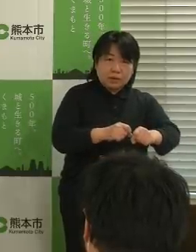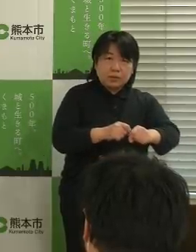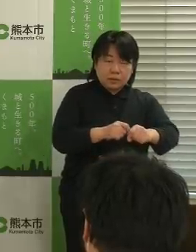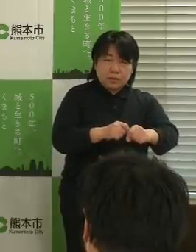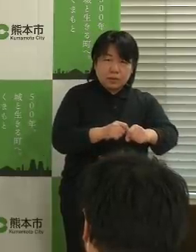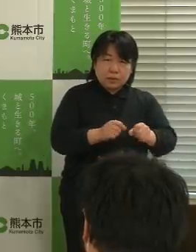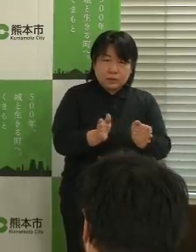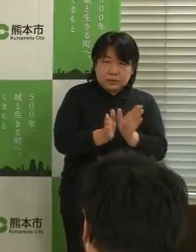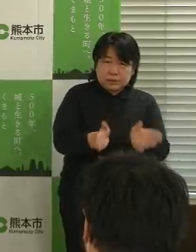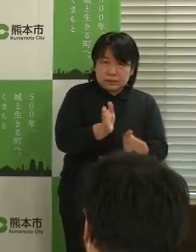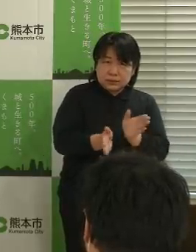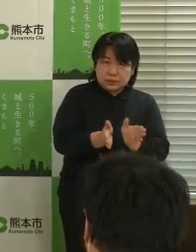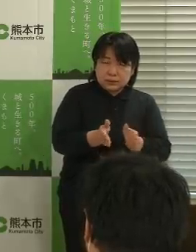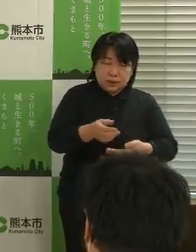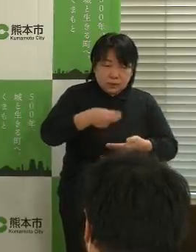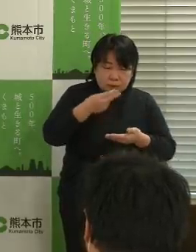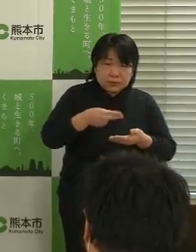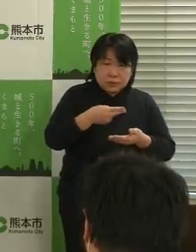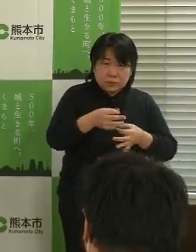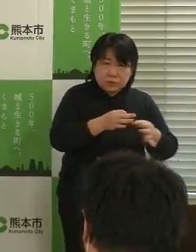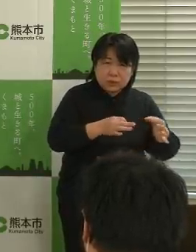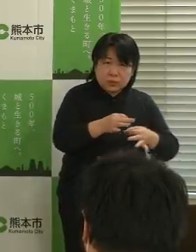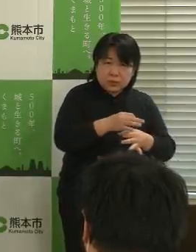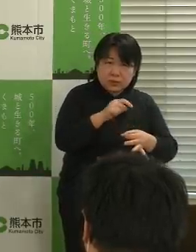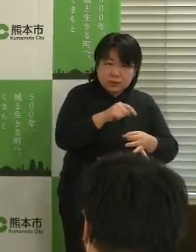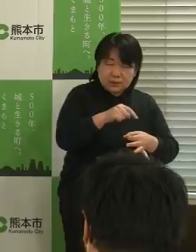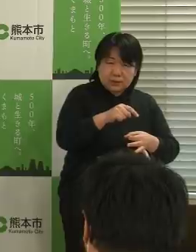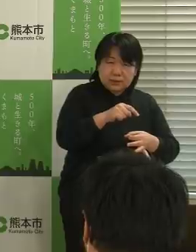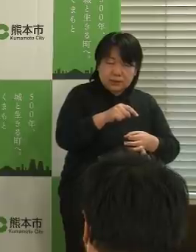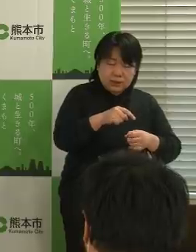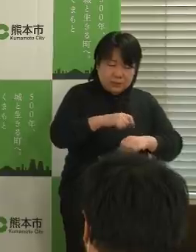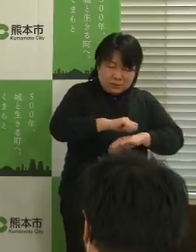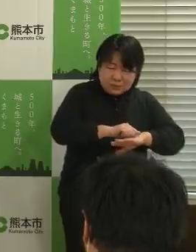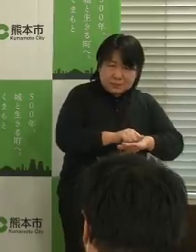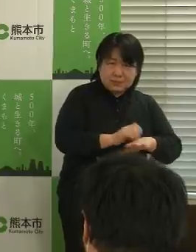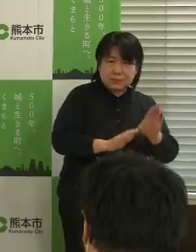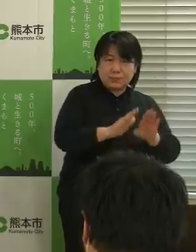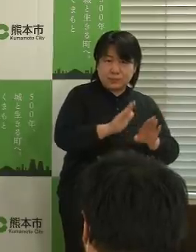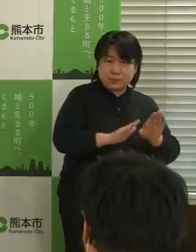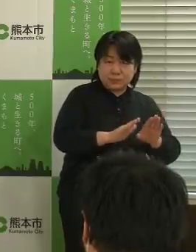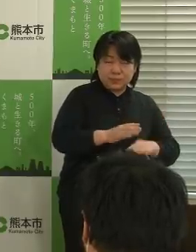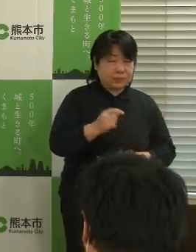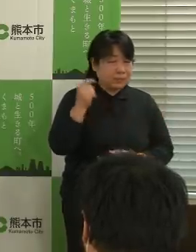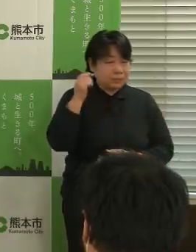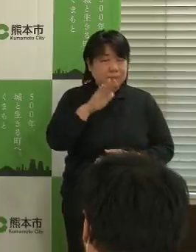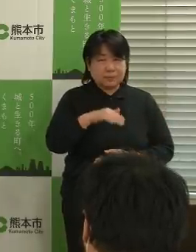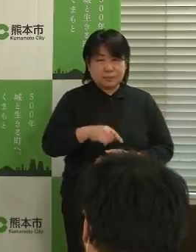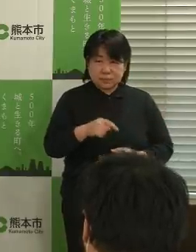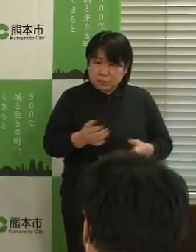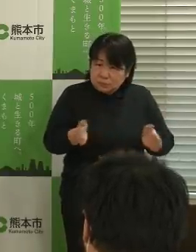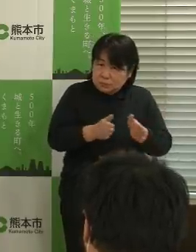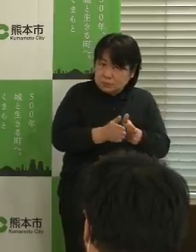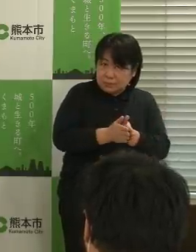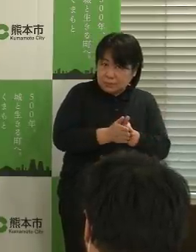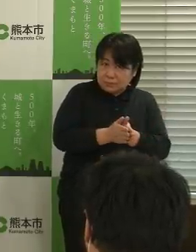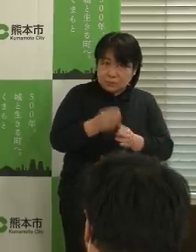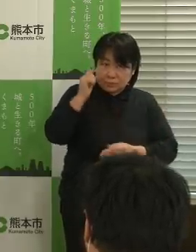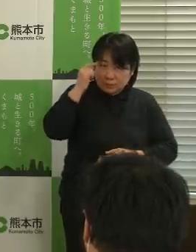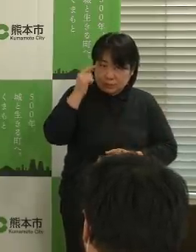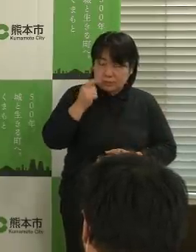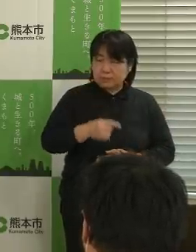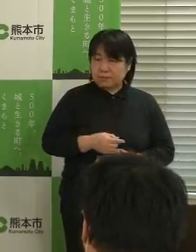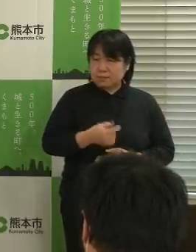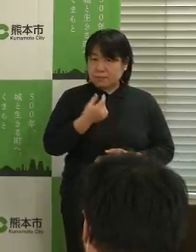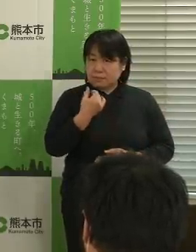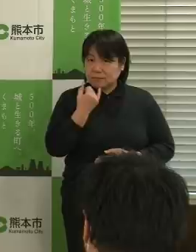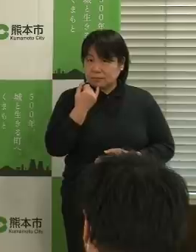方たちにもかなり厳しい状況 を見せ るという話は質問ですから、そういった方も含めて、 そうですね、できるだけ幅広